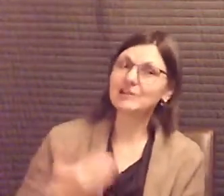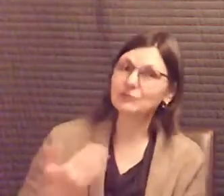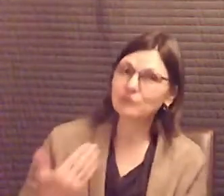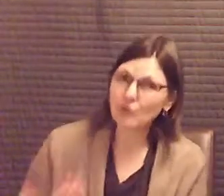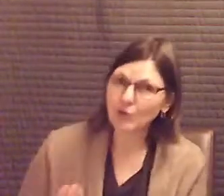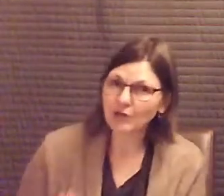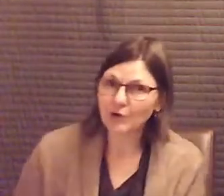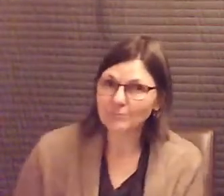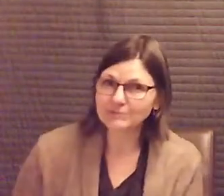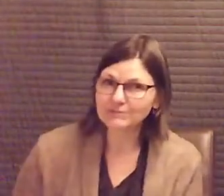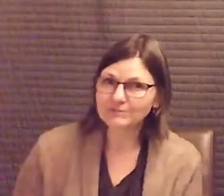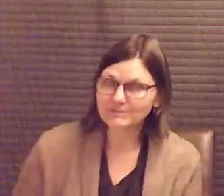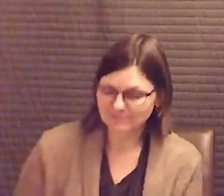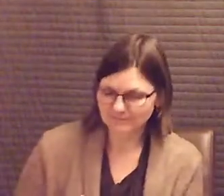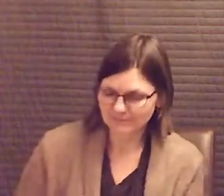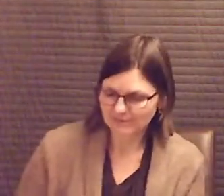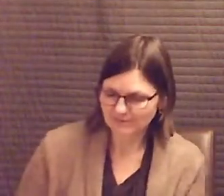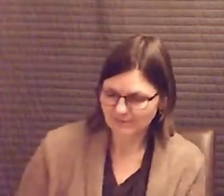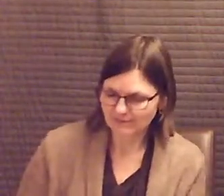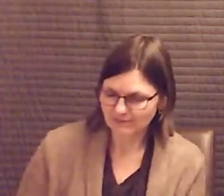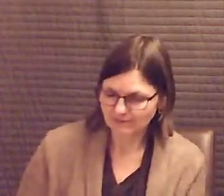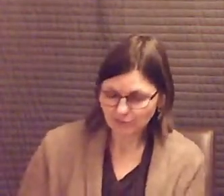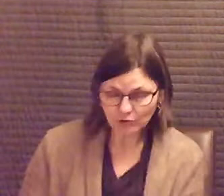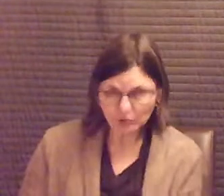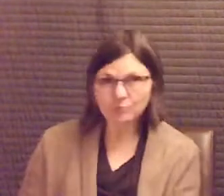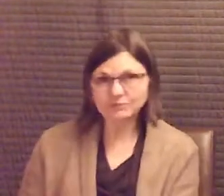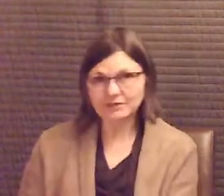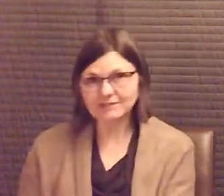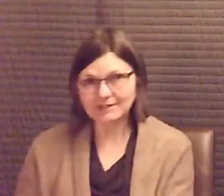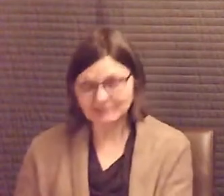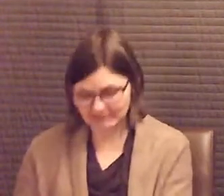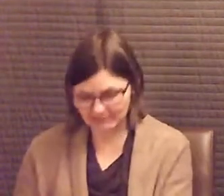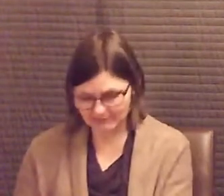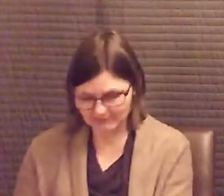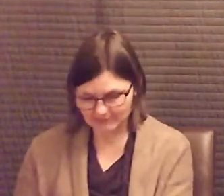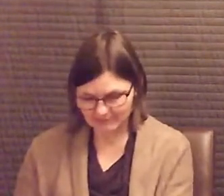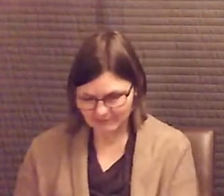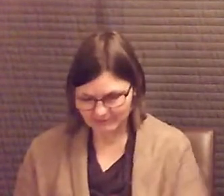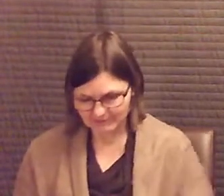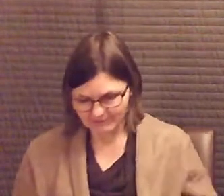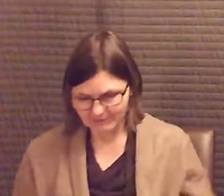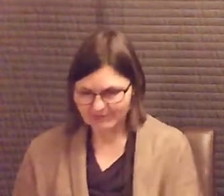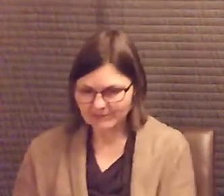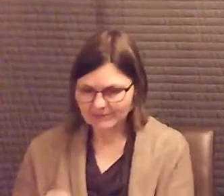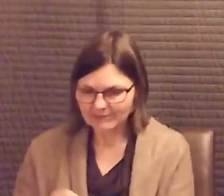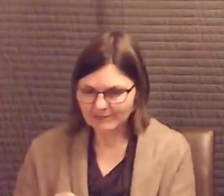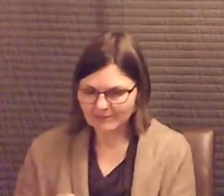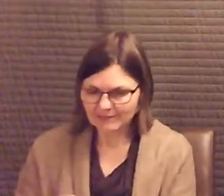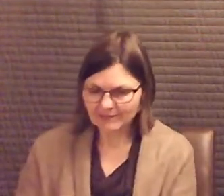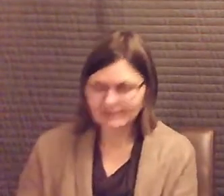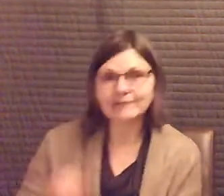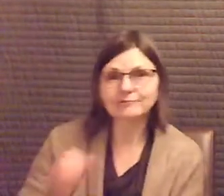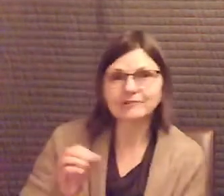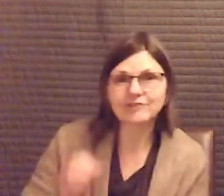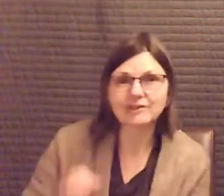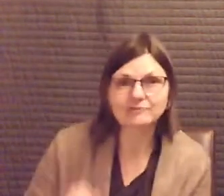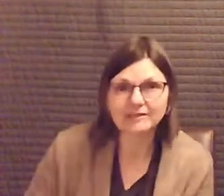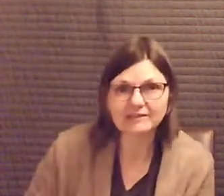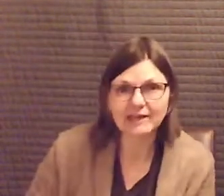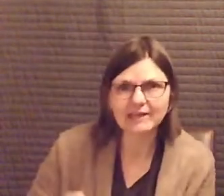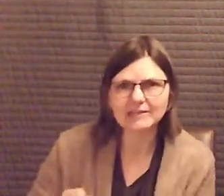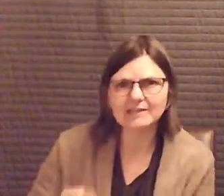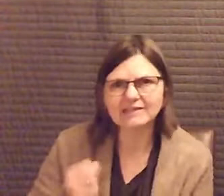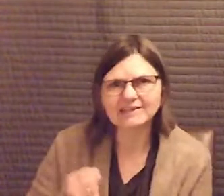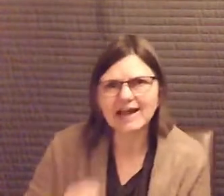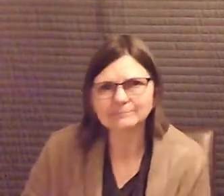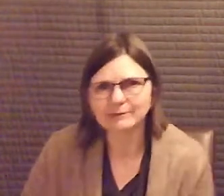maar wanneer de vervolging komt een dus ze geloofden staan looping kruis voor is 240